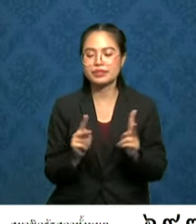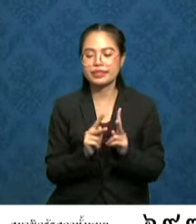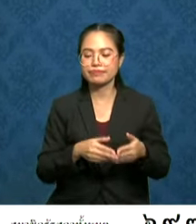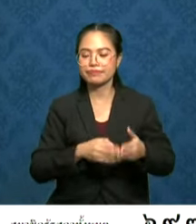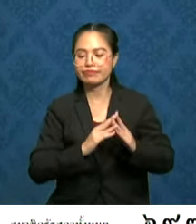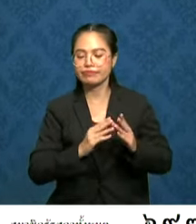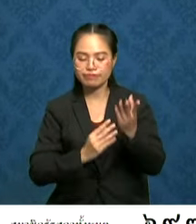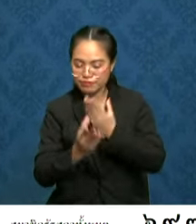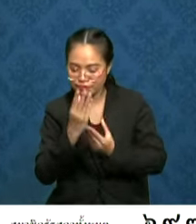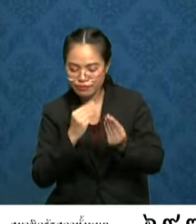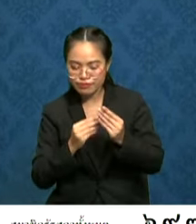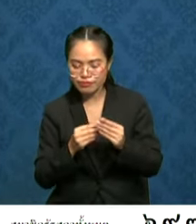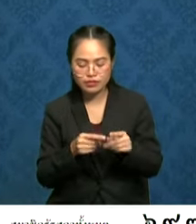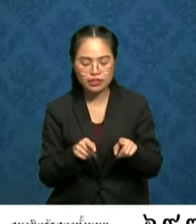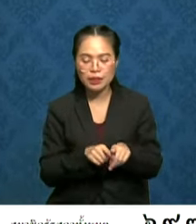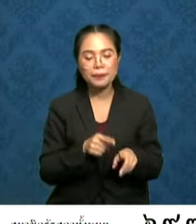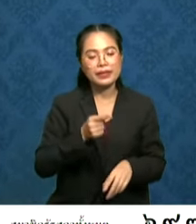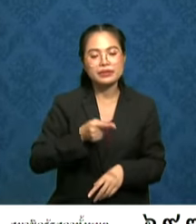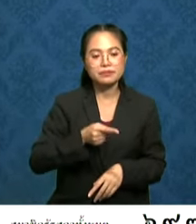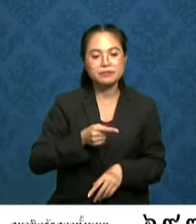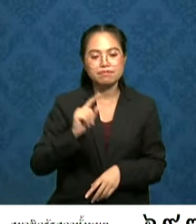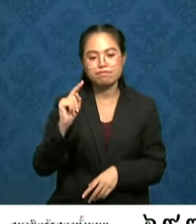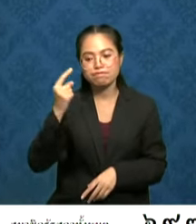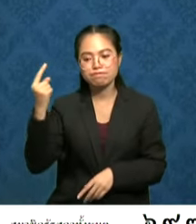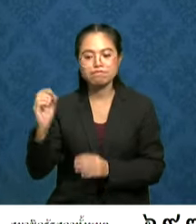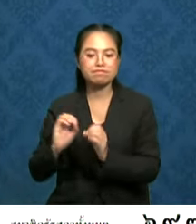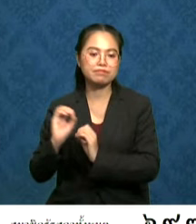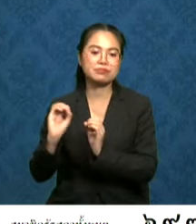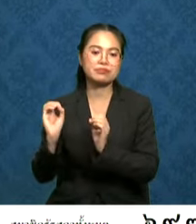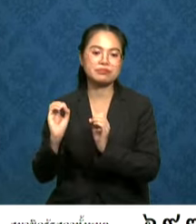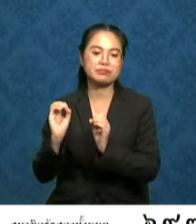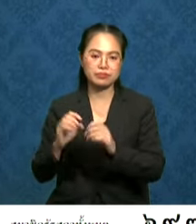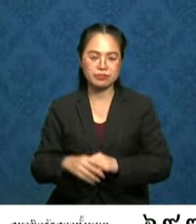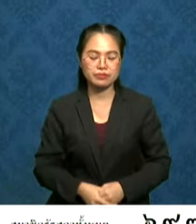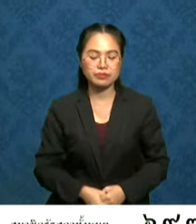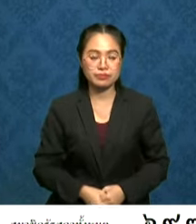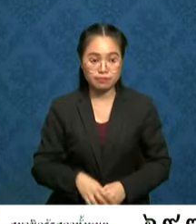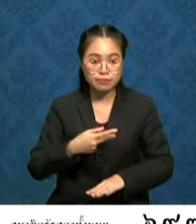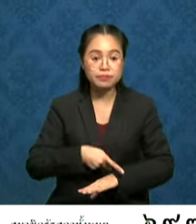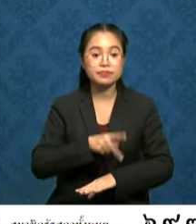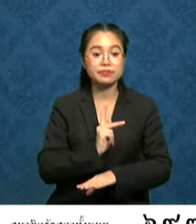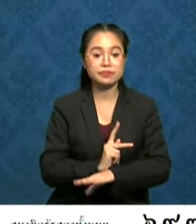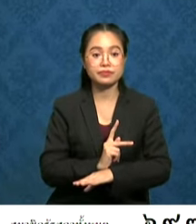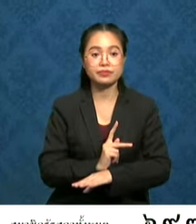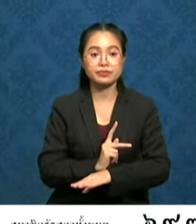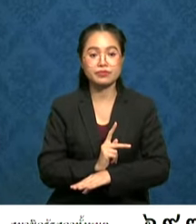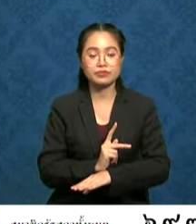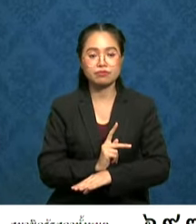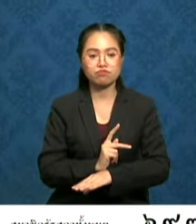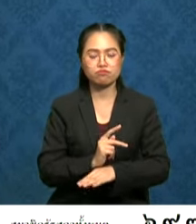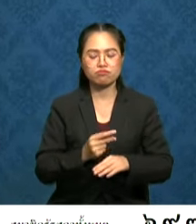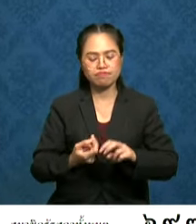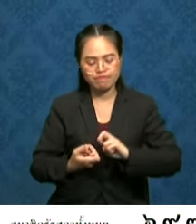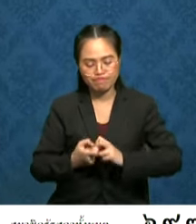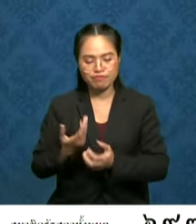ก็ไม่ได้มีอะไรใหม่ท่านประธานคะเราเสียงบประม